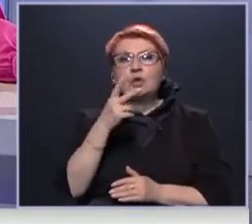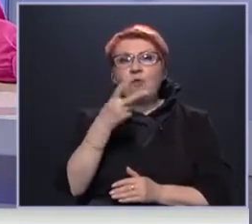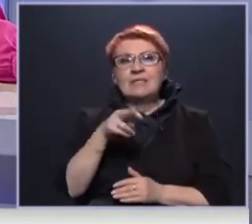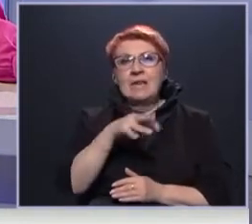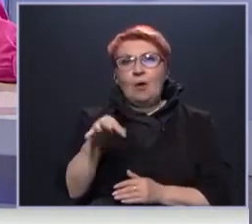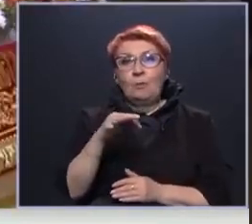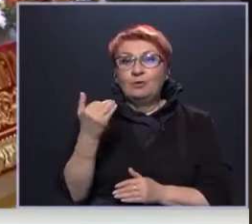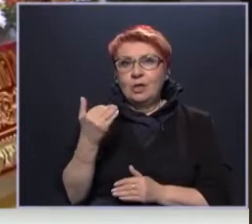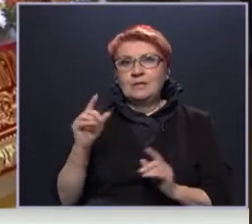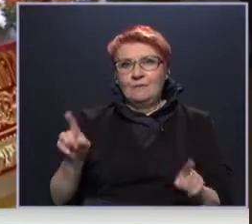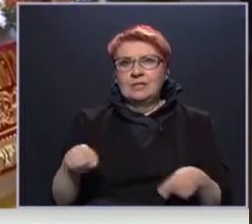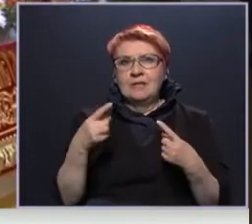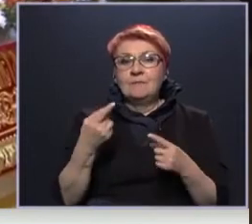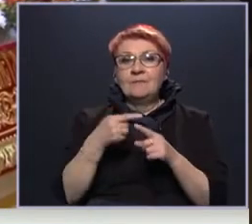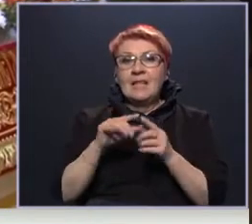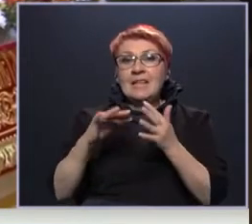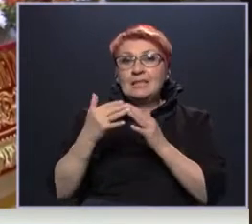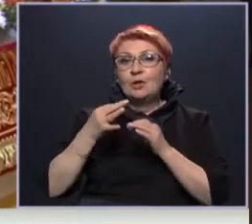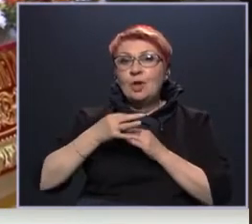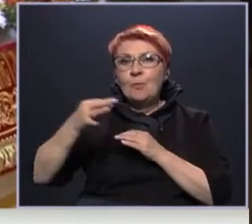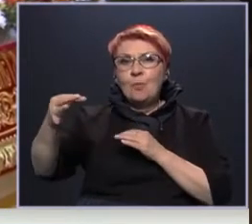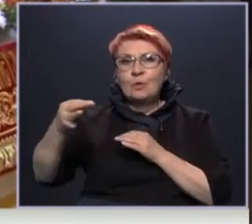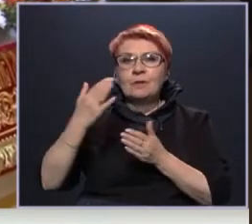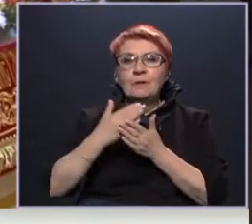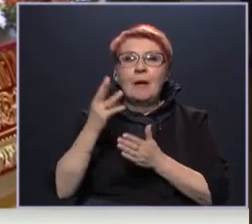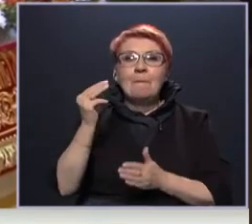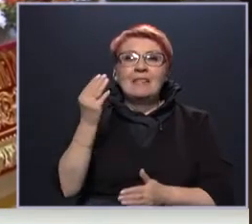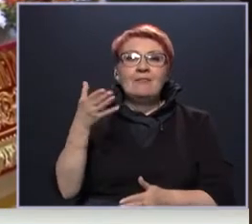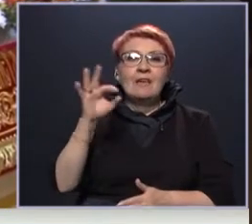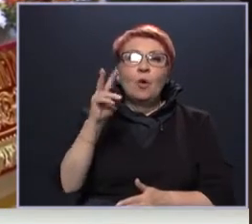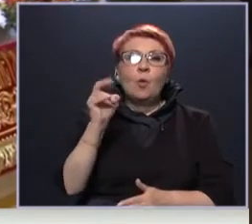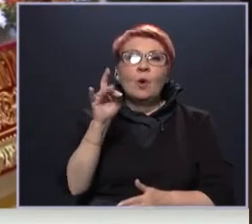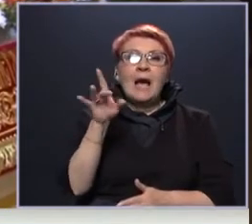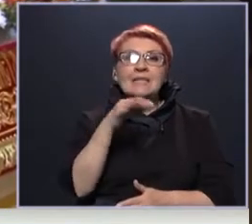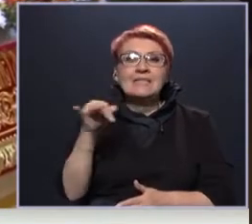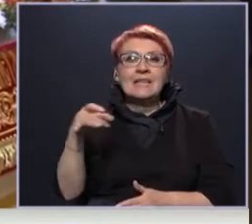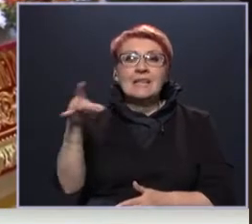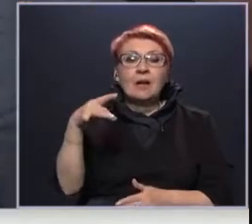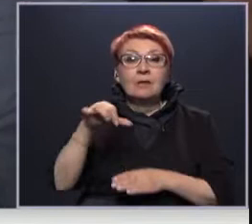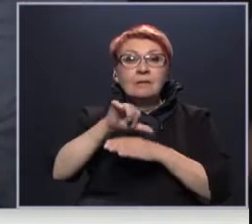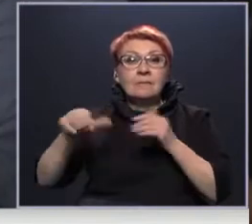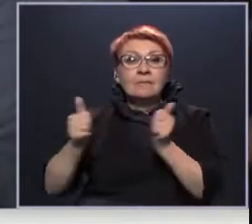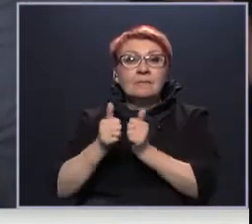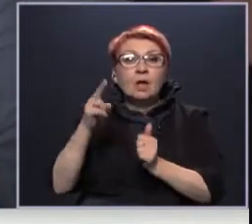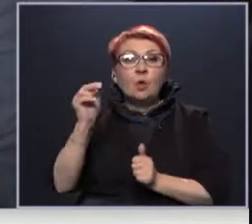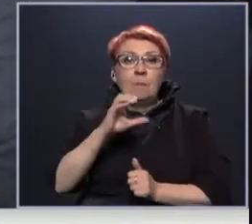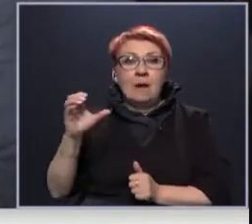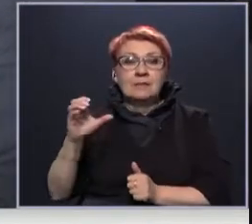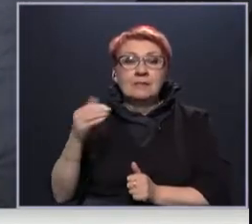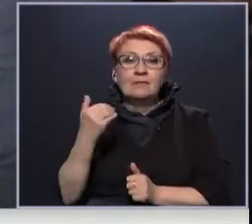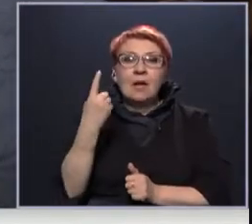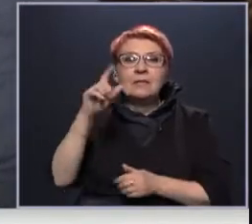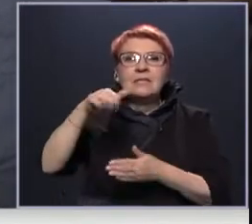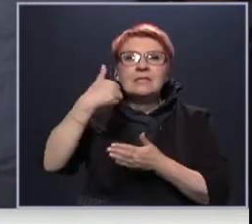процессе восстановления. Этот населенный пункт расположен в Матвеево-Курганском районе, рядом с границей Донбасса. Сегодня это один